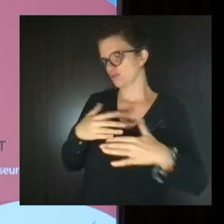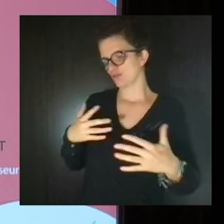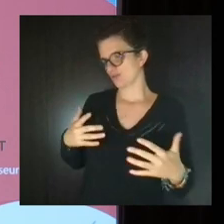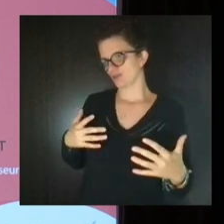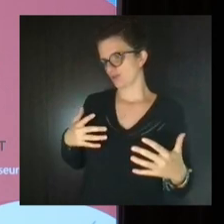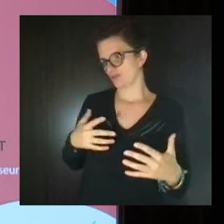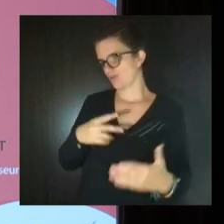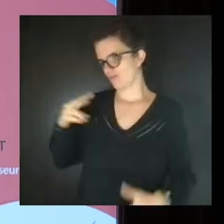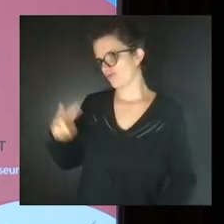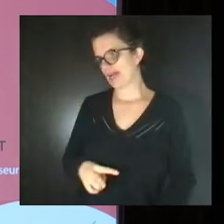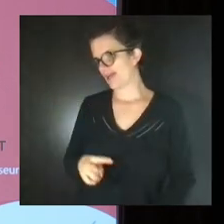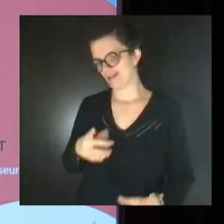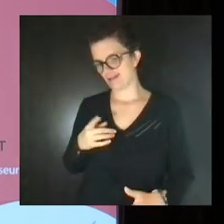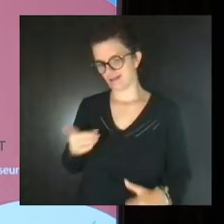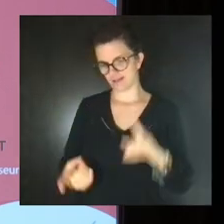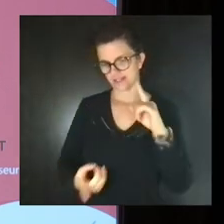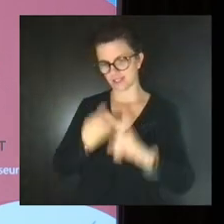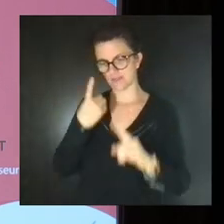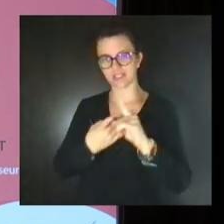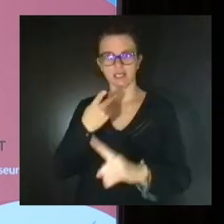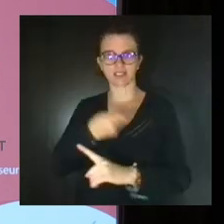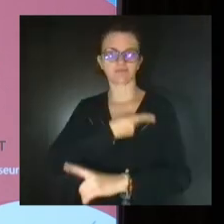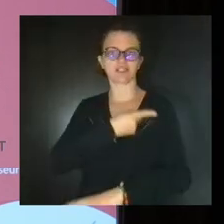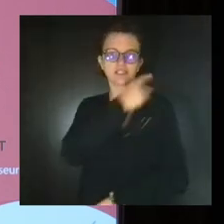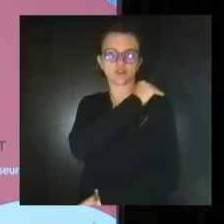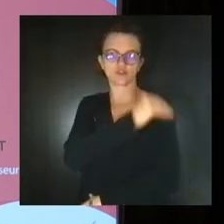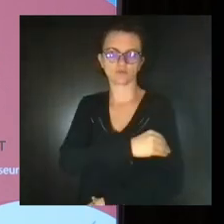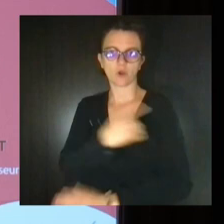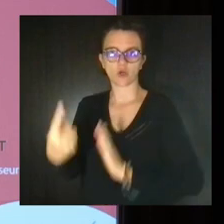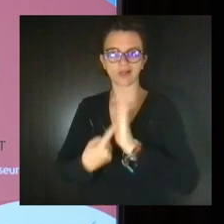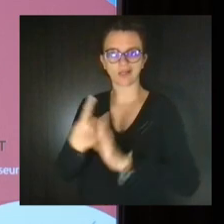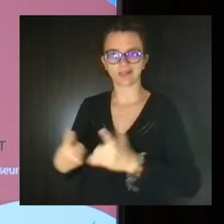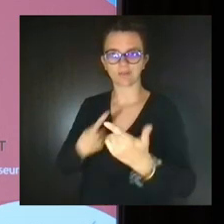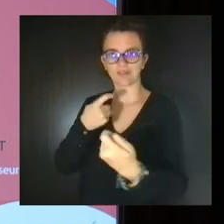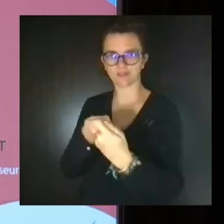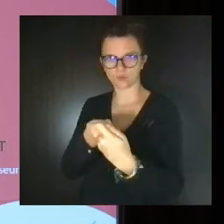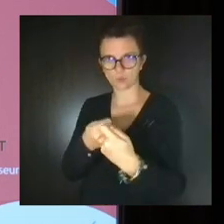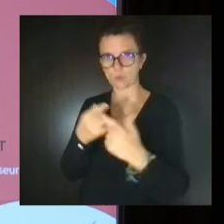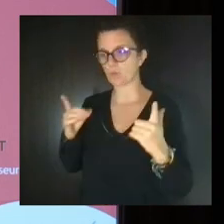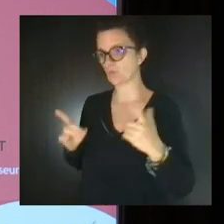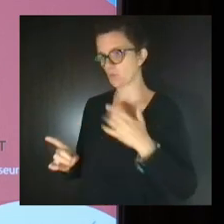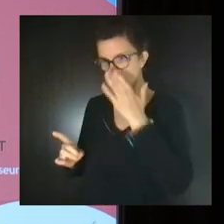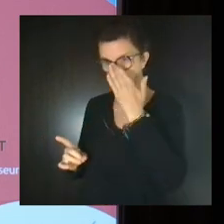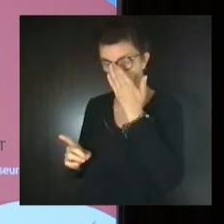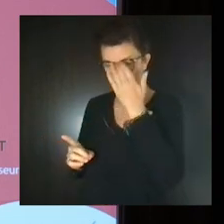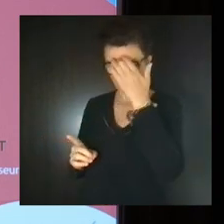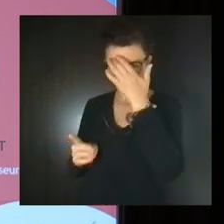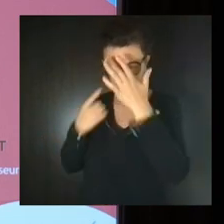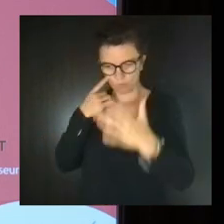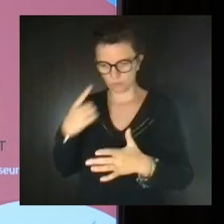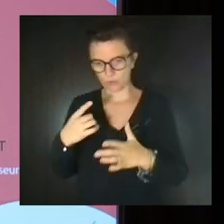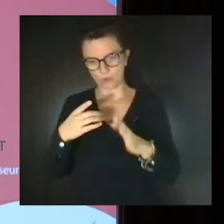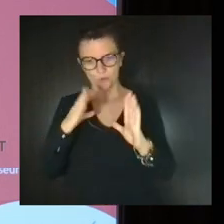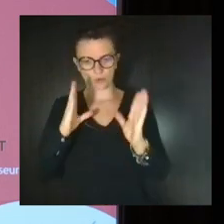réalité spécialiste de la médecine, du sport et de la réadaptation et vous portez pour l'hôpital de Garches mais aussi